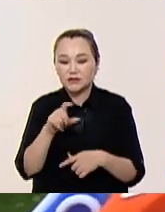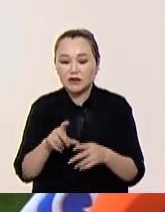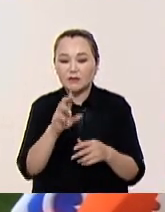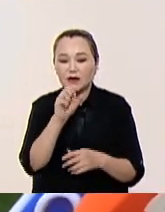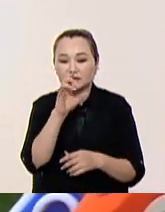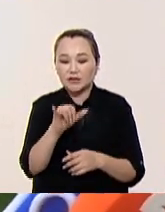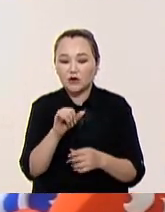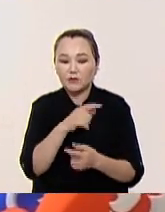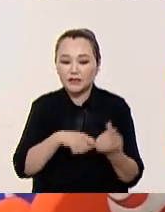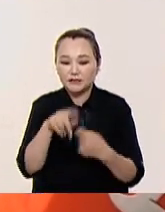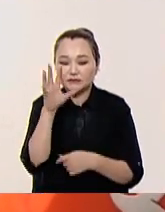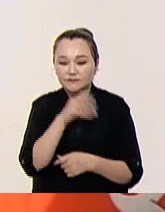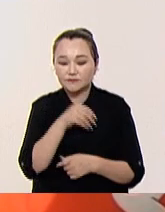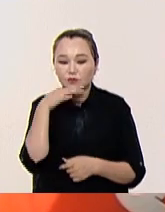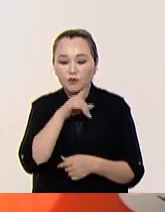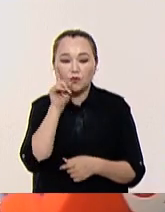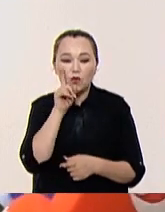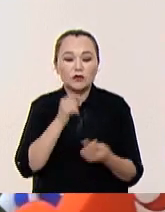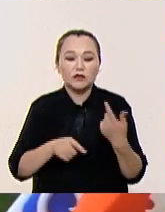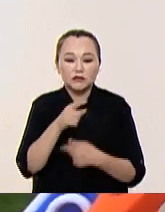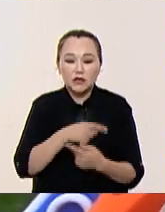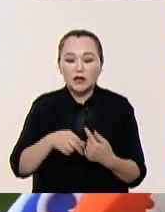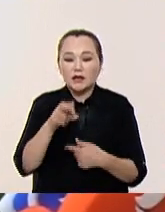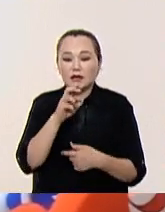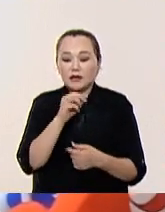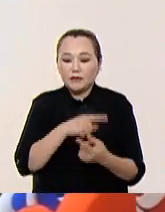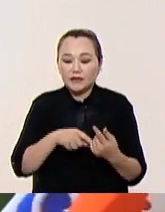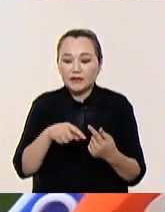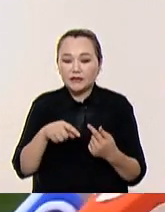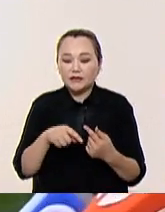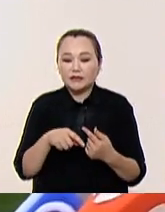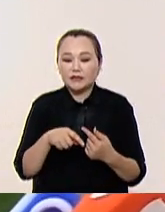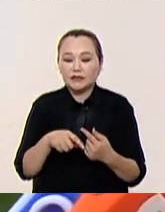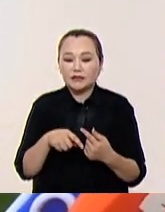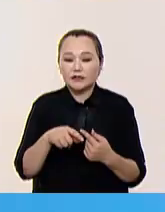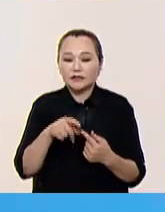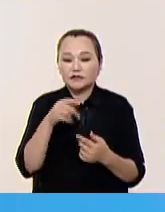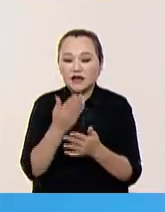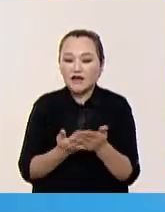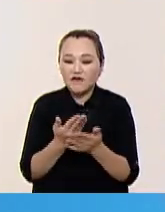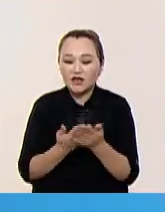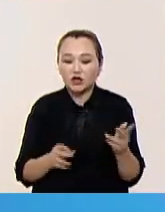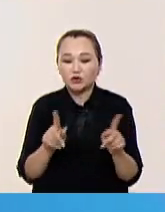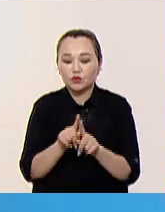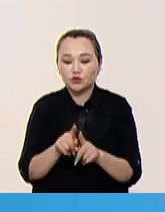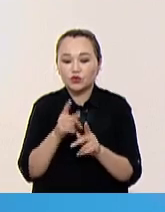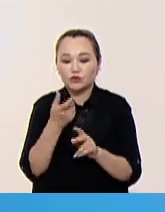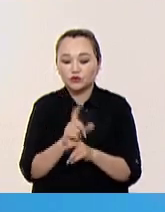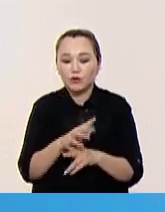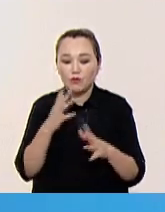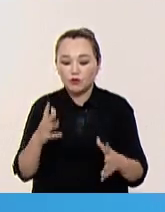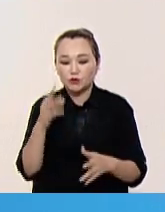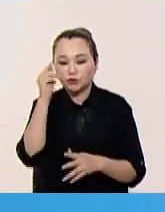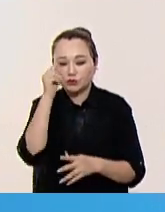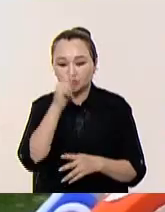бизнес, оның ішіндегі жас кәсіпкер, бизнес жағдай советник деген үлкен жағдай